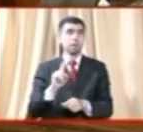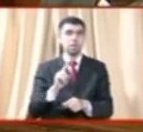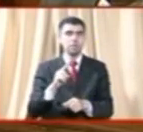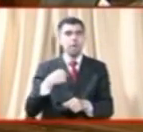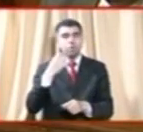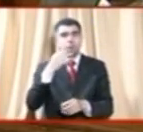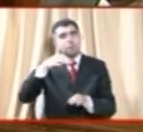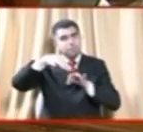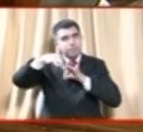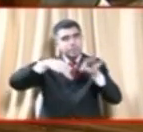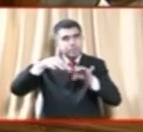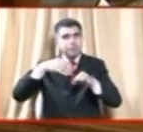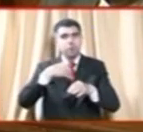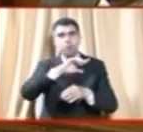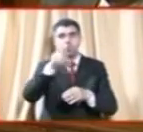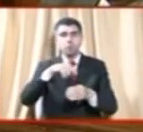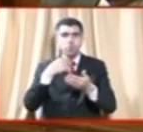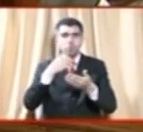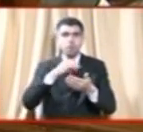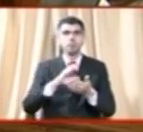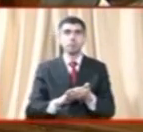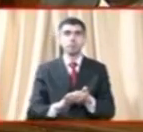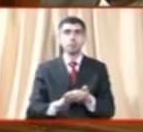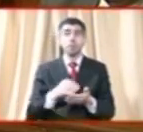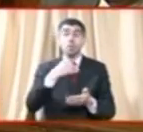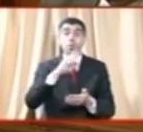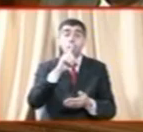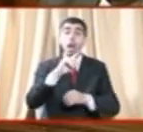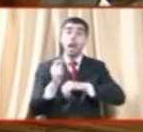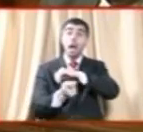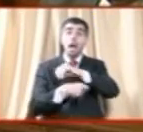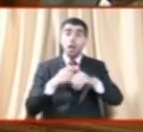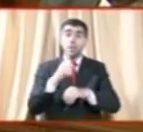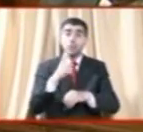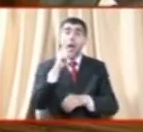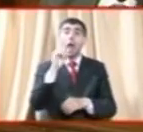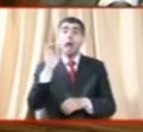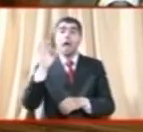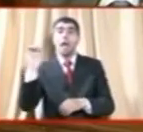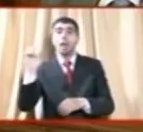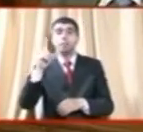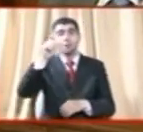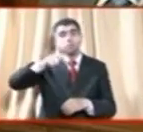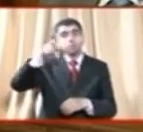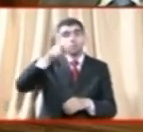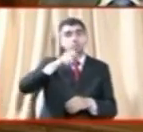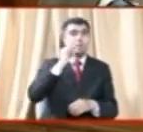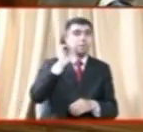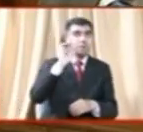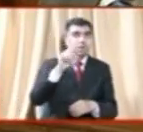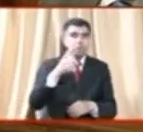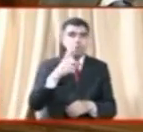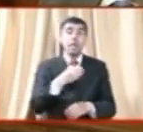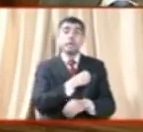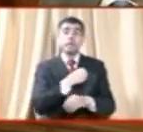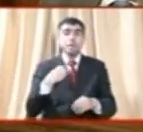التدبير. فيما يخص زركان فهي عندهم مستوصف قروي فيها حوالي 1000 نسمة، 1100 نسمة اللي فيها ممرض،